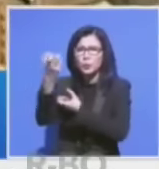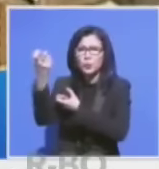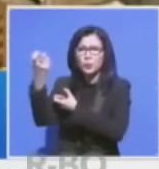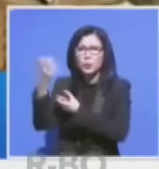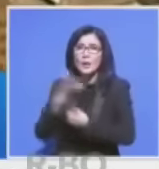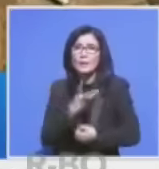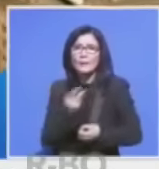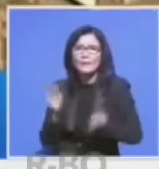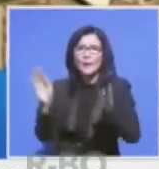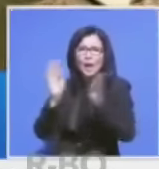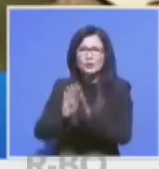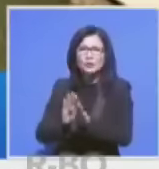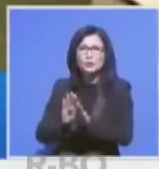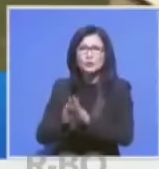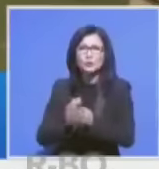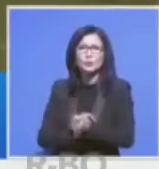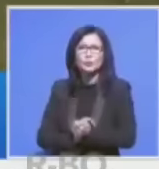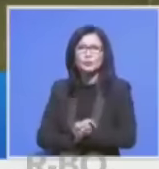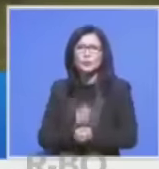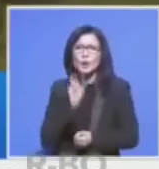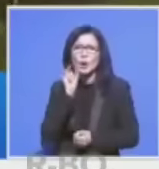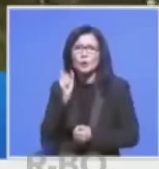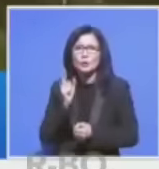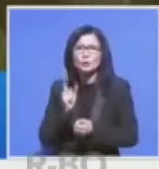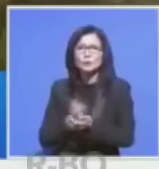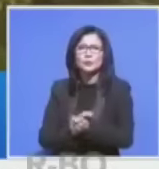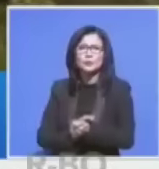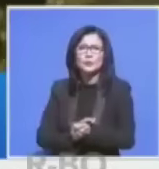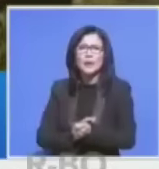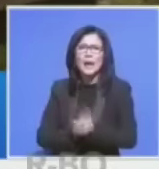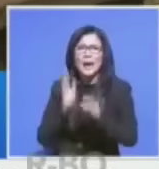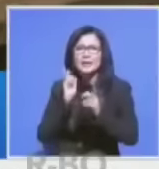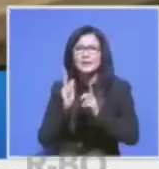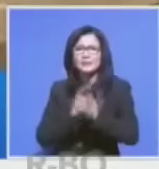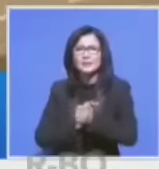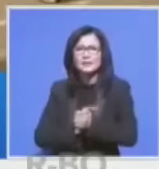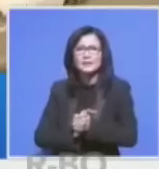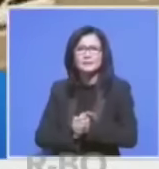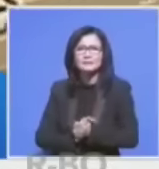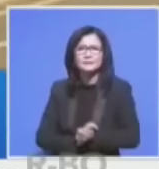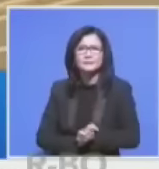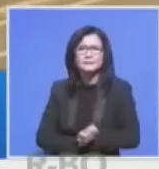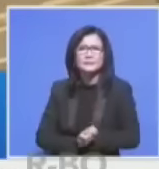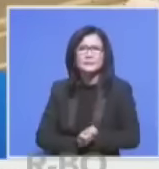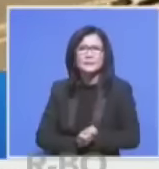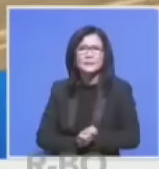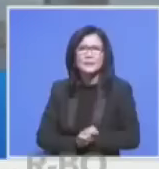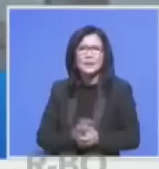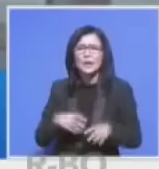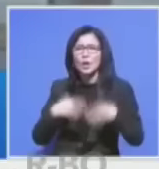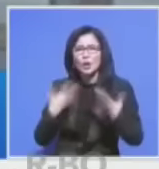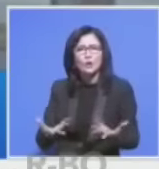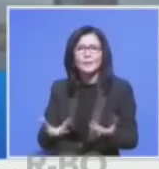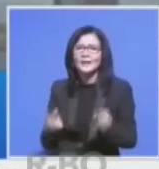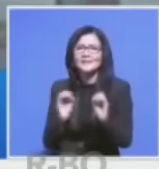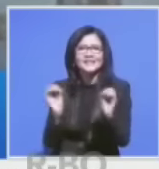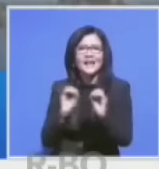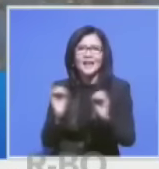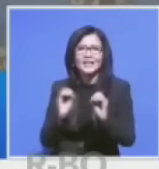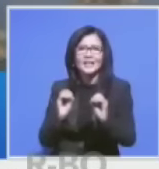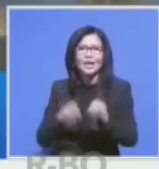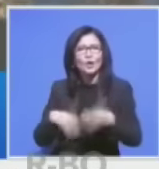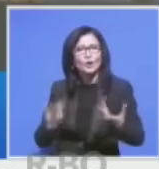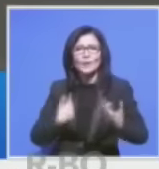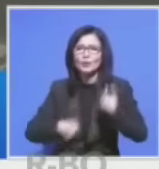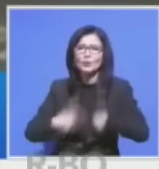ditutup oleh pihak keamanan untuk mengantisipasi hal yang tidak diinginkan saat proses pemadaman gedung. Tidak ada korban jiwa maupun korban luka yang terjadi